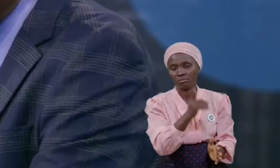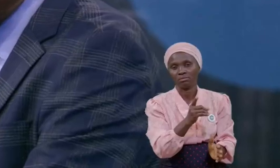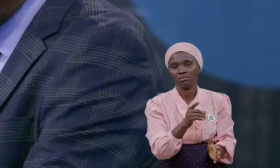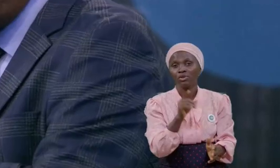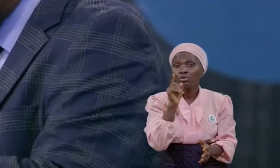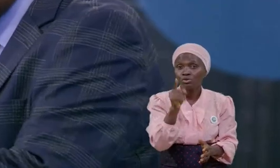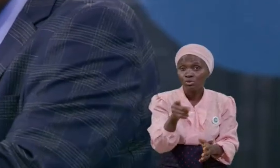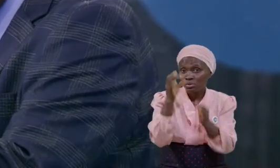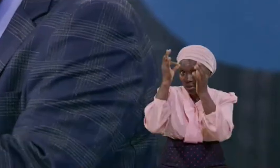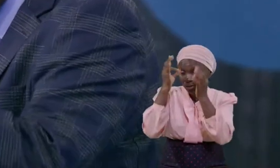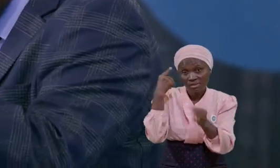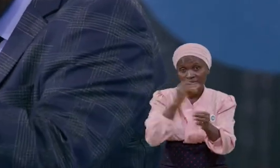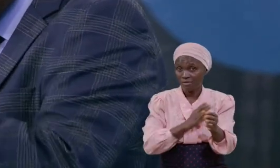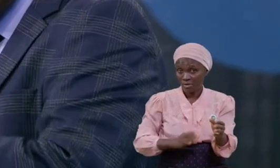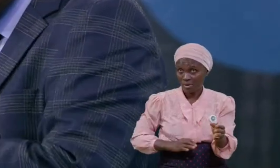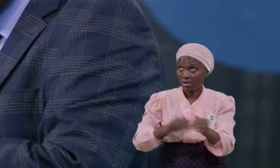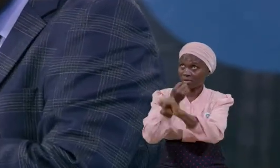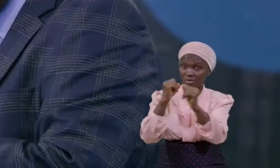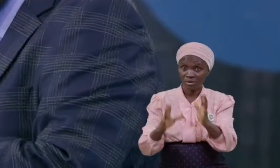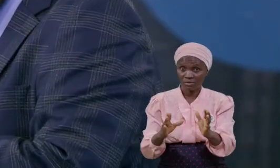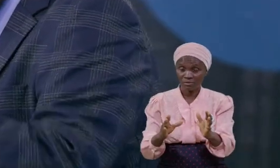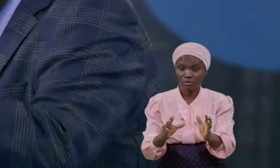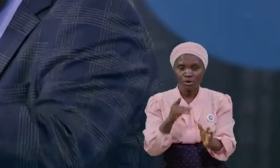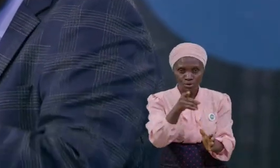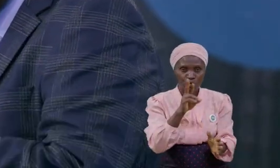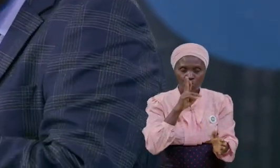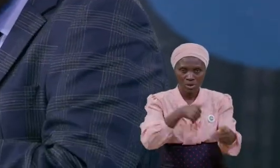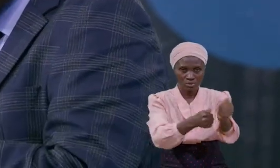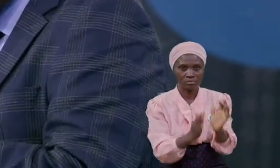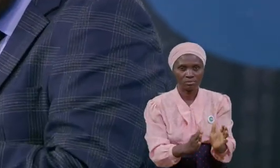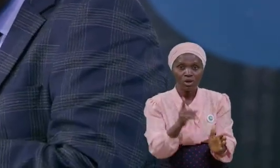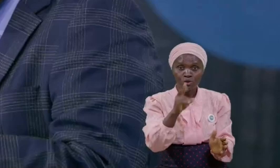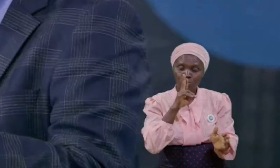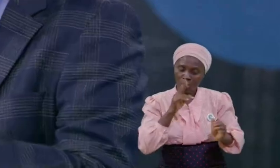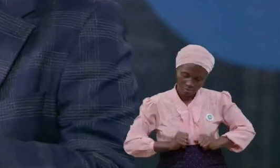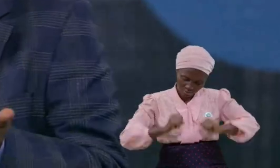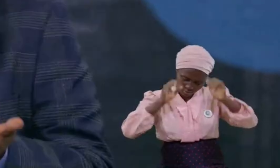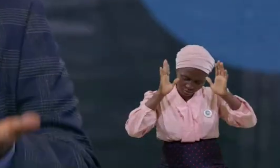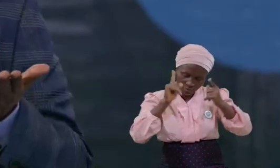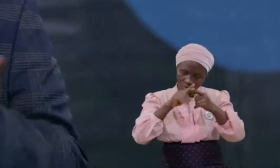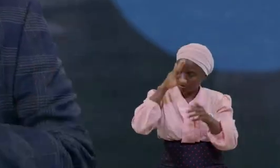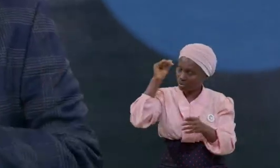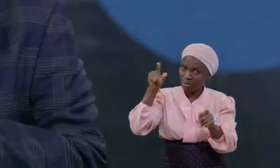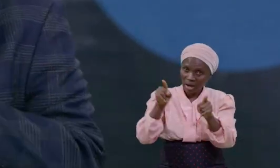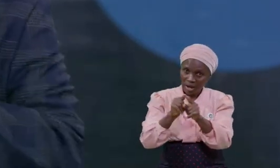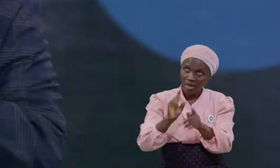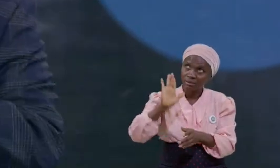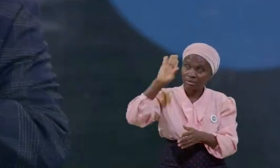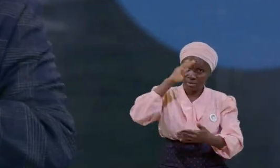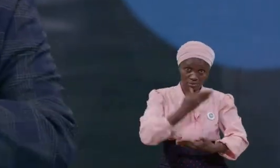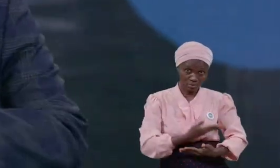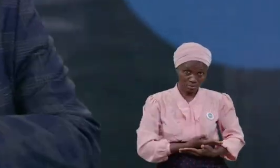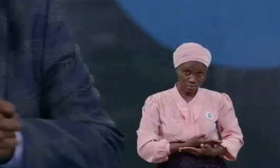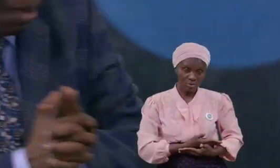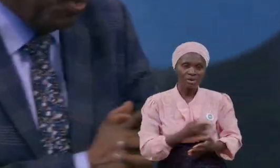disciple. Tu es dévoué à lui comme fils. Ça, c'est le disciple. Tu es mort au